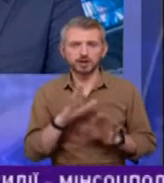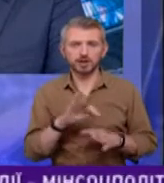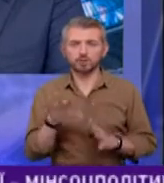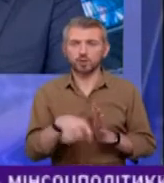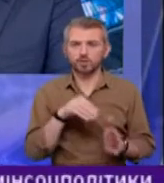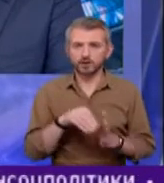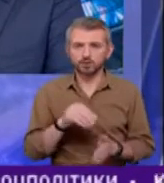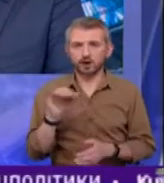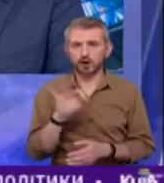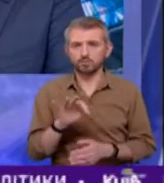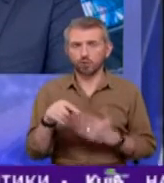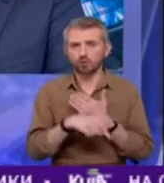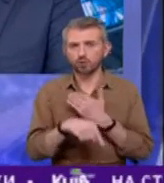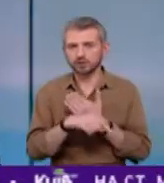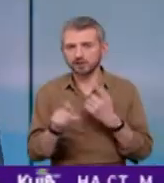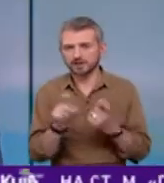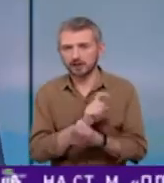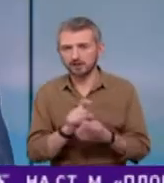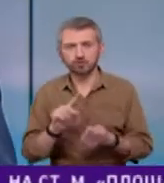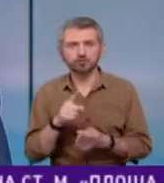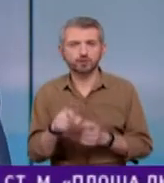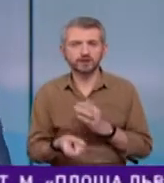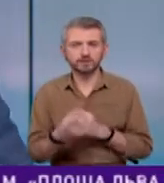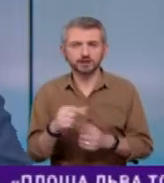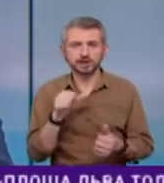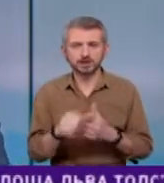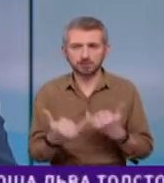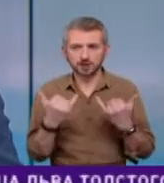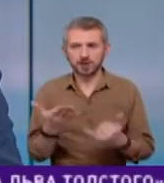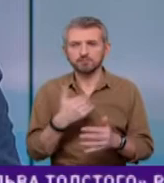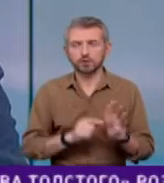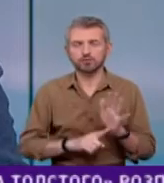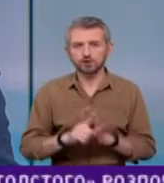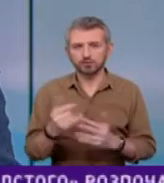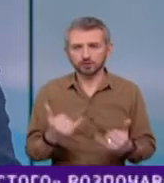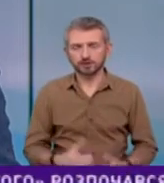вибори, а й про корупційний скандал, чому він виник саме зараз. Ну, а ми розпочнемо за мить.